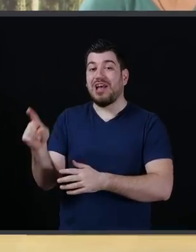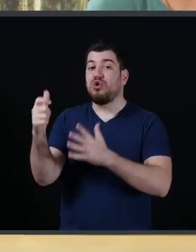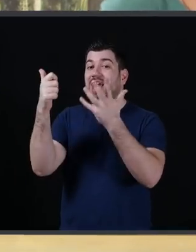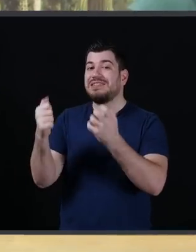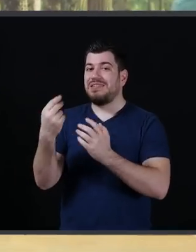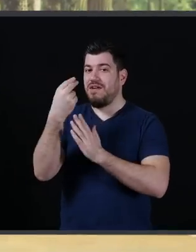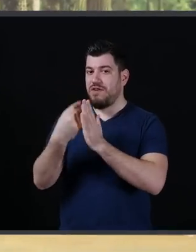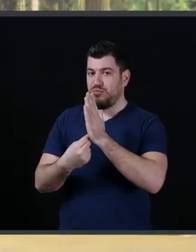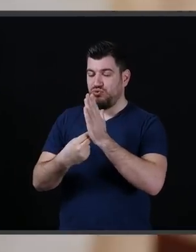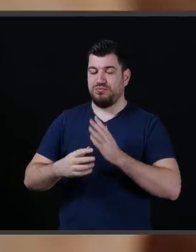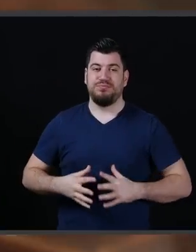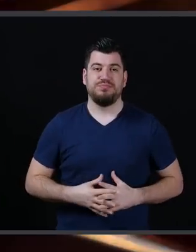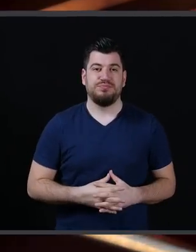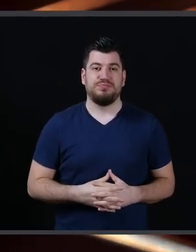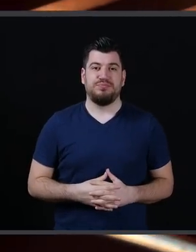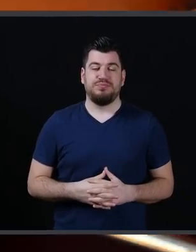βαθμούς